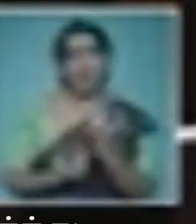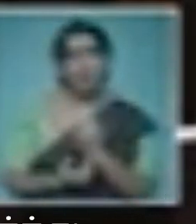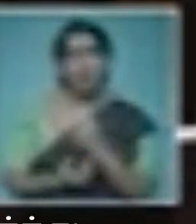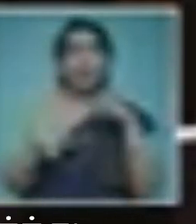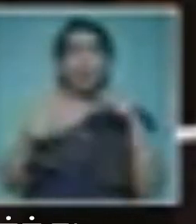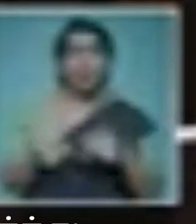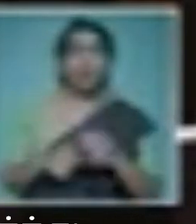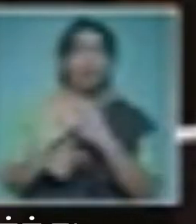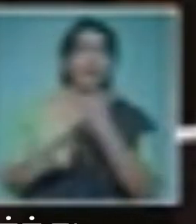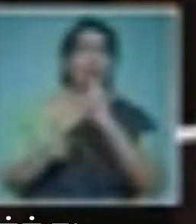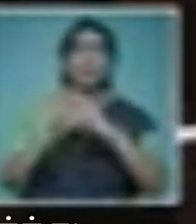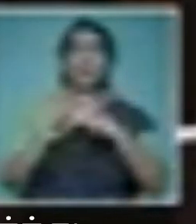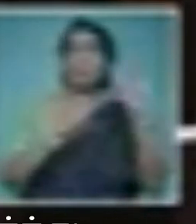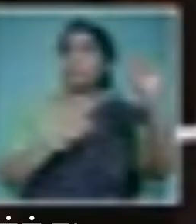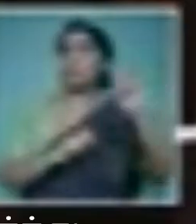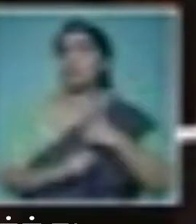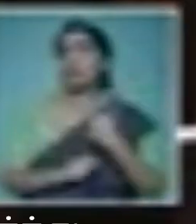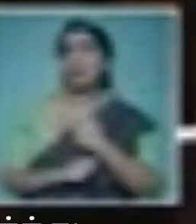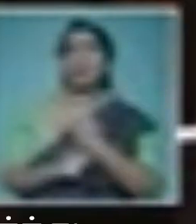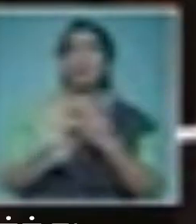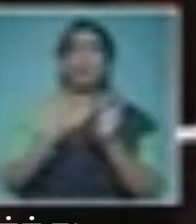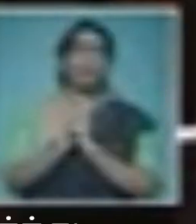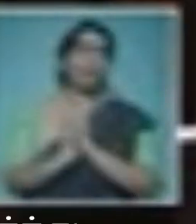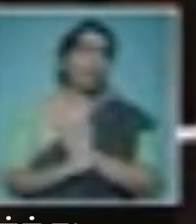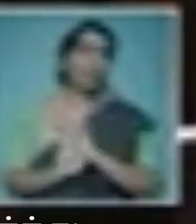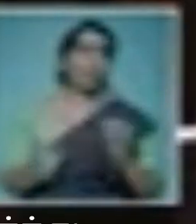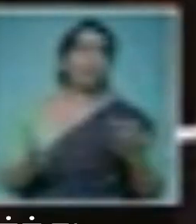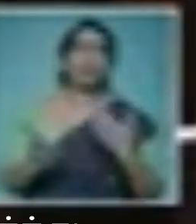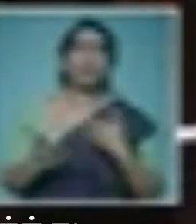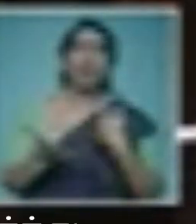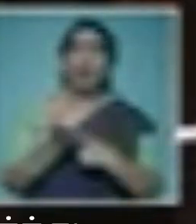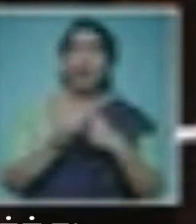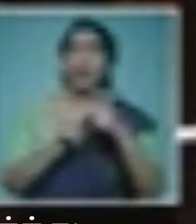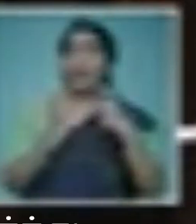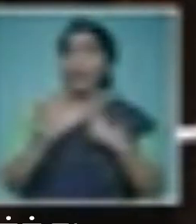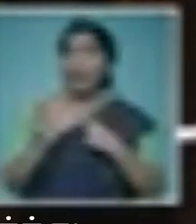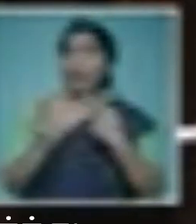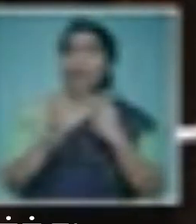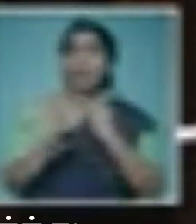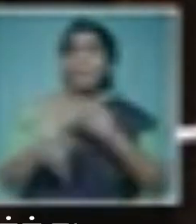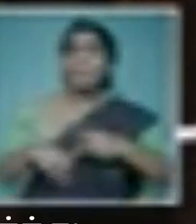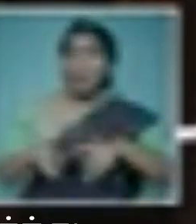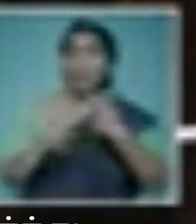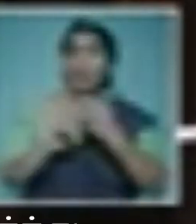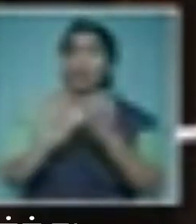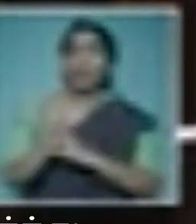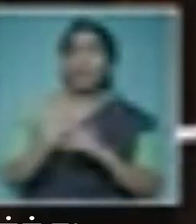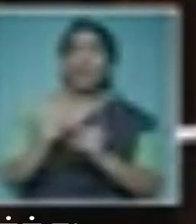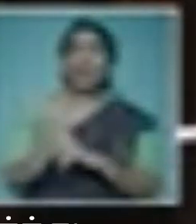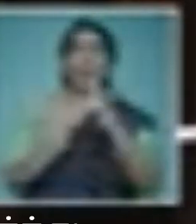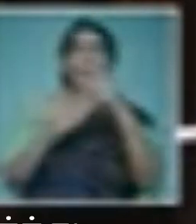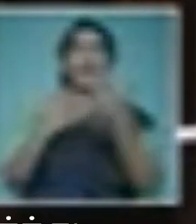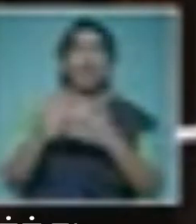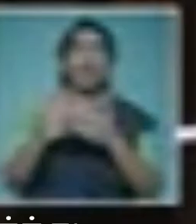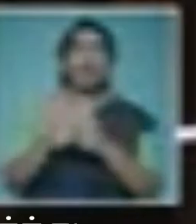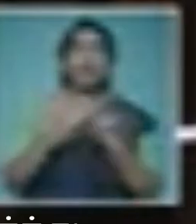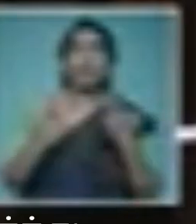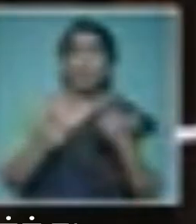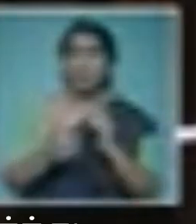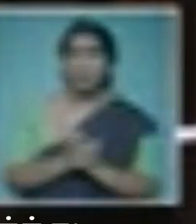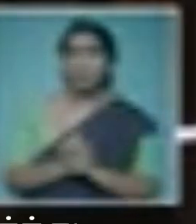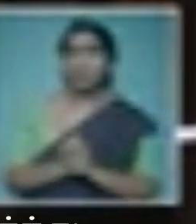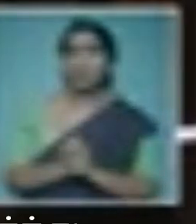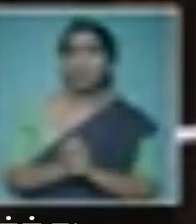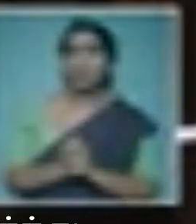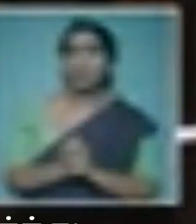දැන් RDA එකෙන් සල්ලි ගෙවන්නේ මේගොල්ලන් මොනවත් කරන්නේ නැහැ RDA එකෙන් පාරවල් ලක් කිලෝමීටර් ලක්ෂ ගන්න හැදුවේ කවුද කරුබන්තු මාතමාර තම මිනිත්තු දෙකක